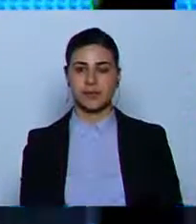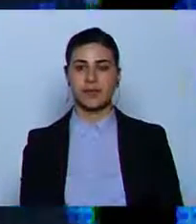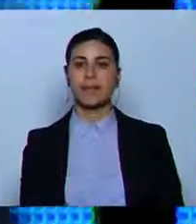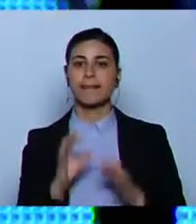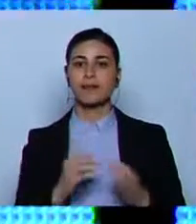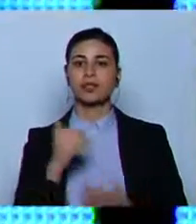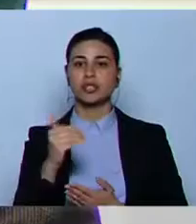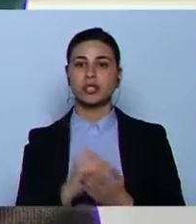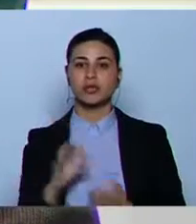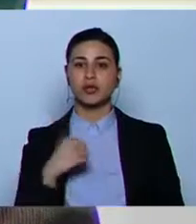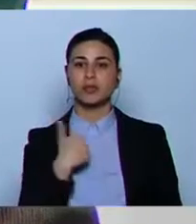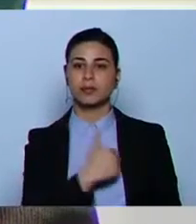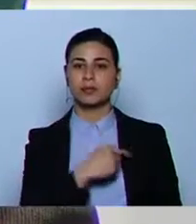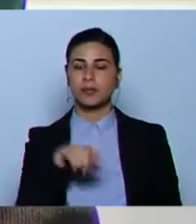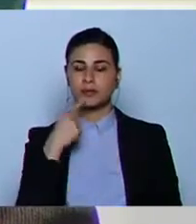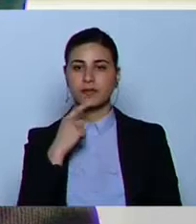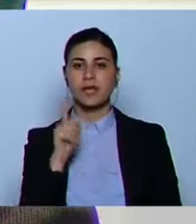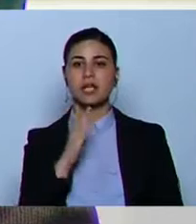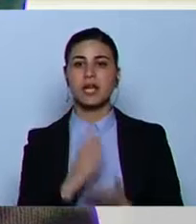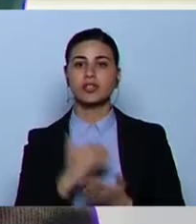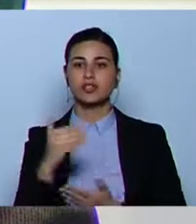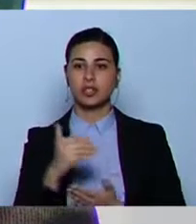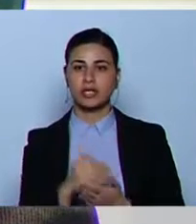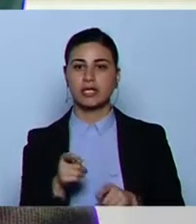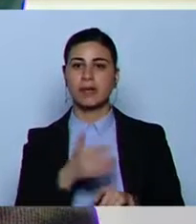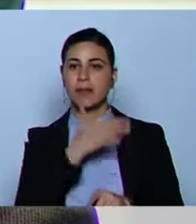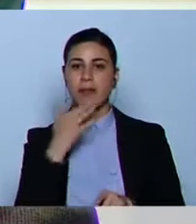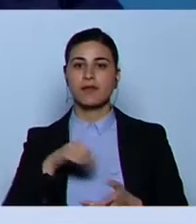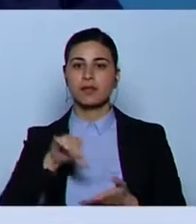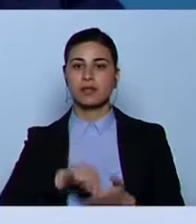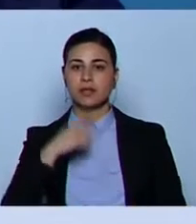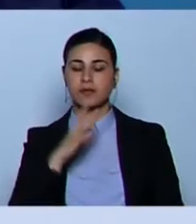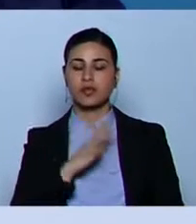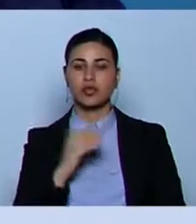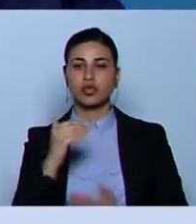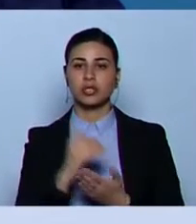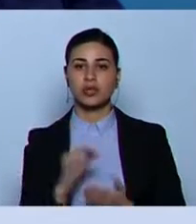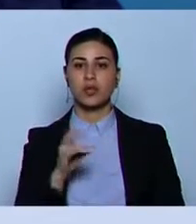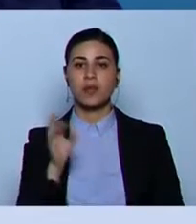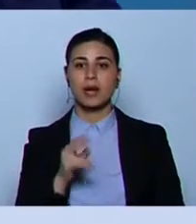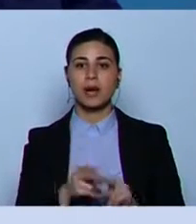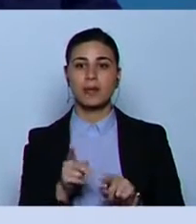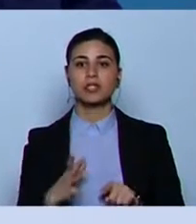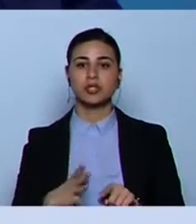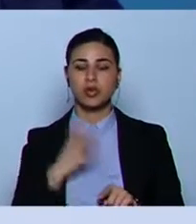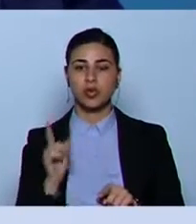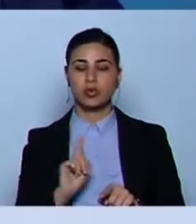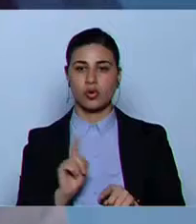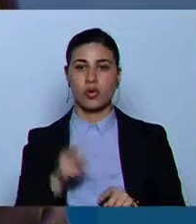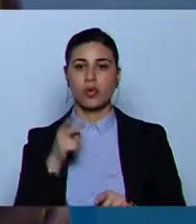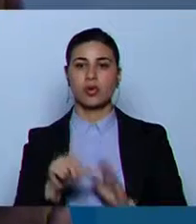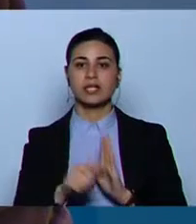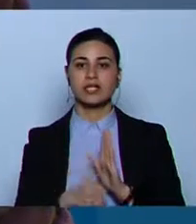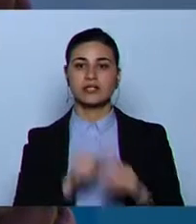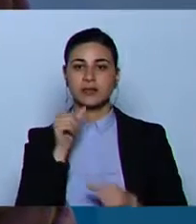შედეგებზე უნდა ვისაუბროთ, რა შედეგები მოიტანა ზოგადად. აქ ძალიან ბევრმა გამოსვლელმა ისაუბრა იმ შედეგებზე, მაგრამ ეს შედეგები იყო ის, რომ